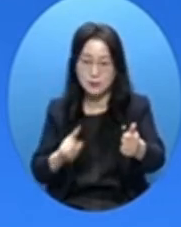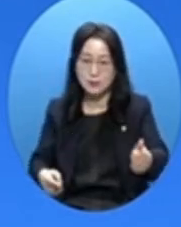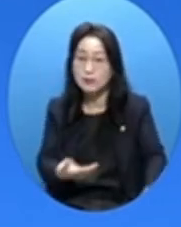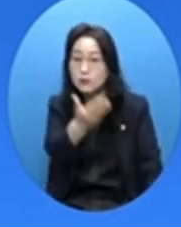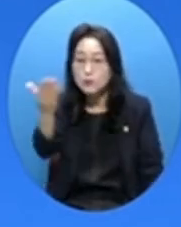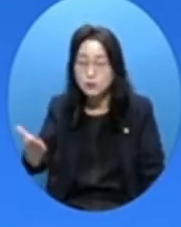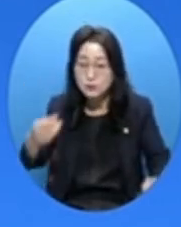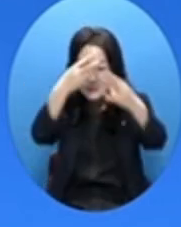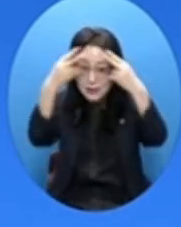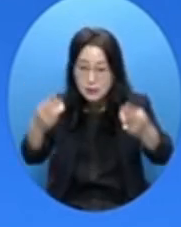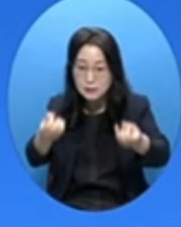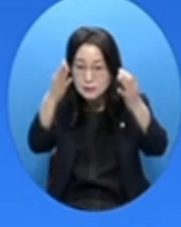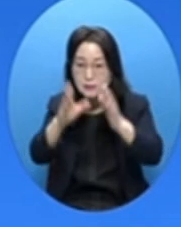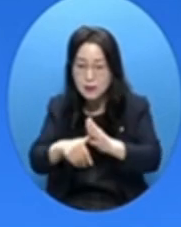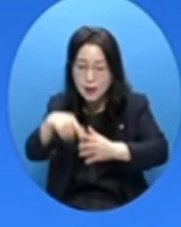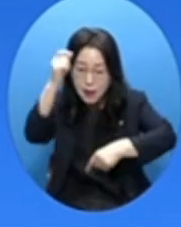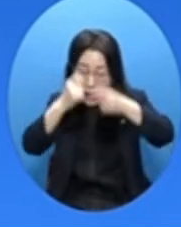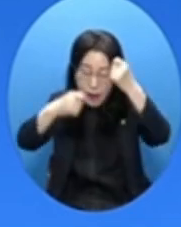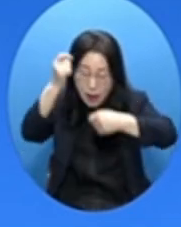안됩니다